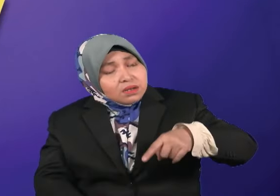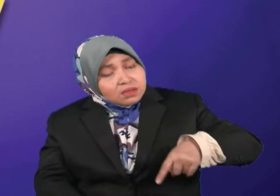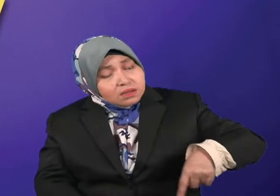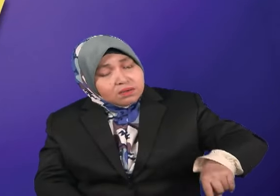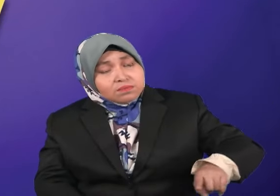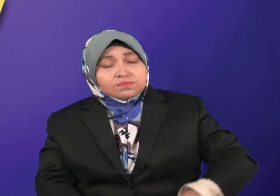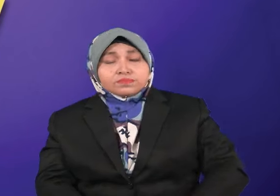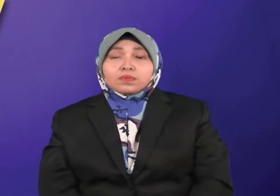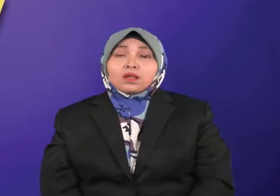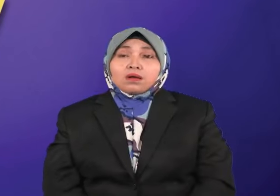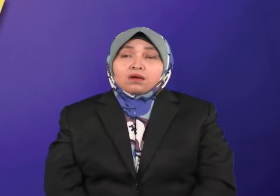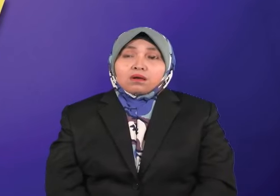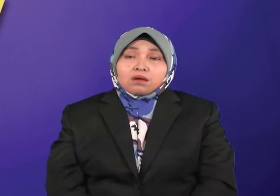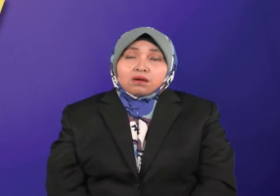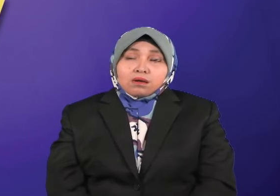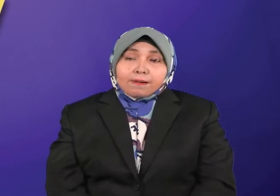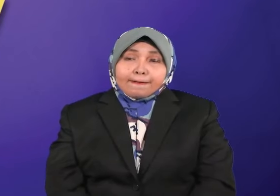qarib